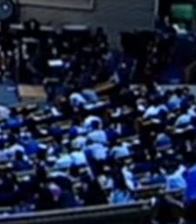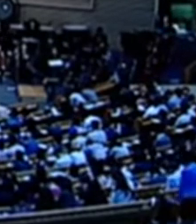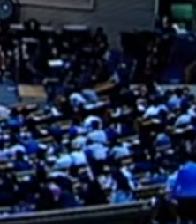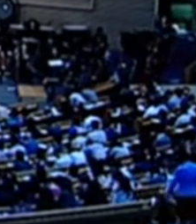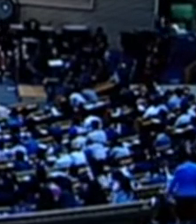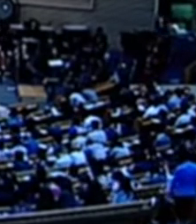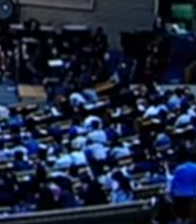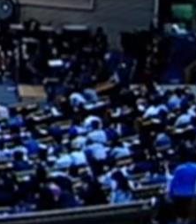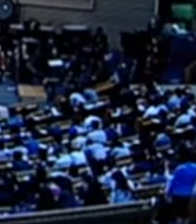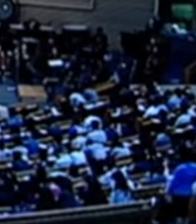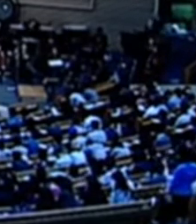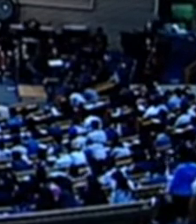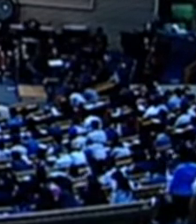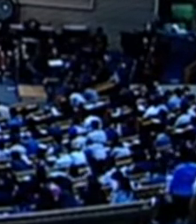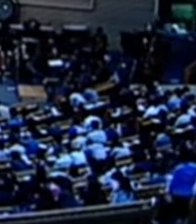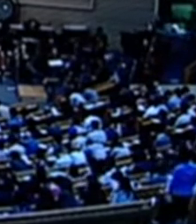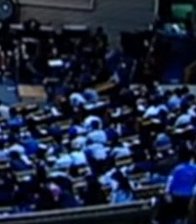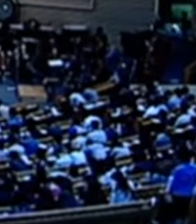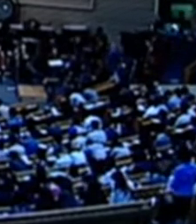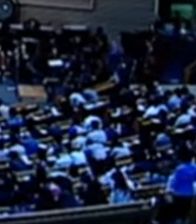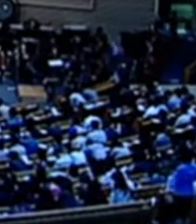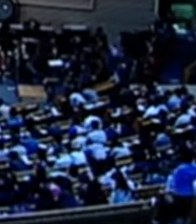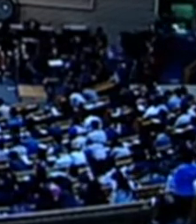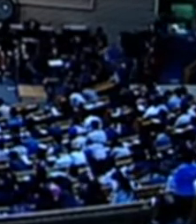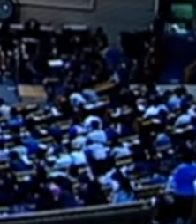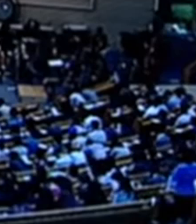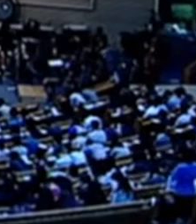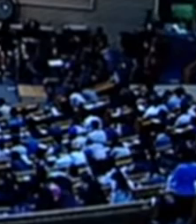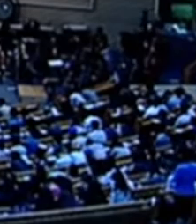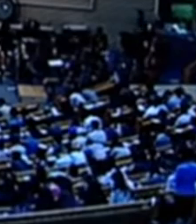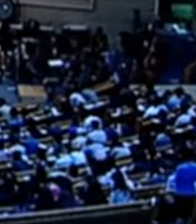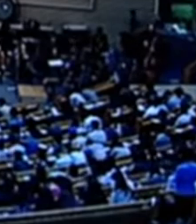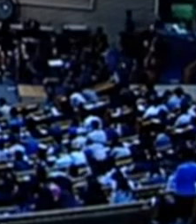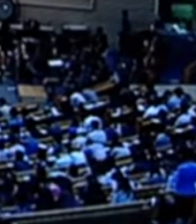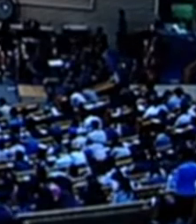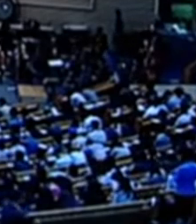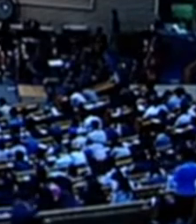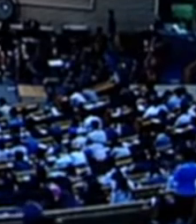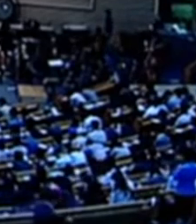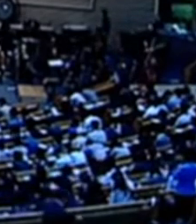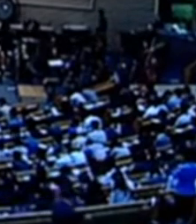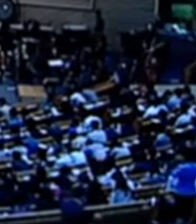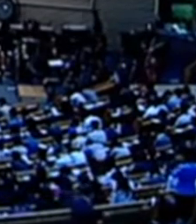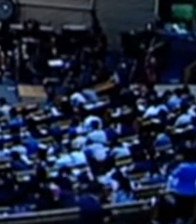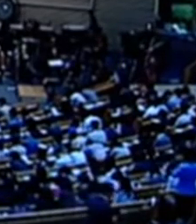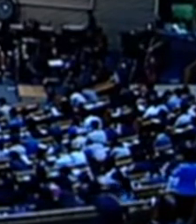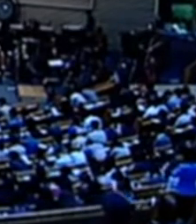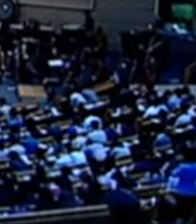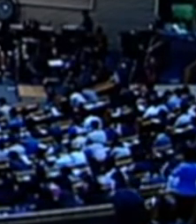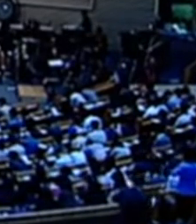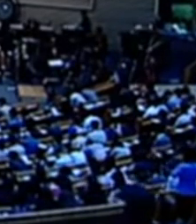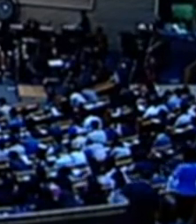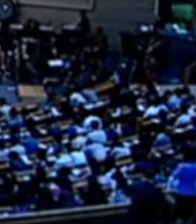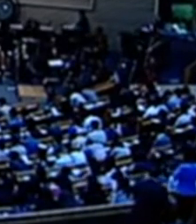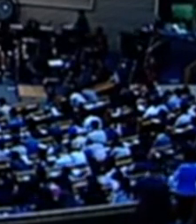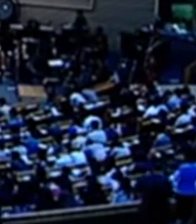사모하며 하나님 갈망합니다. 하나님 놀라우신 은혜로 역사해 주소서. 성도들을 하나님 기름